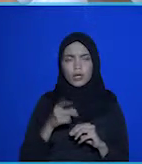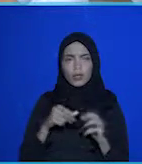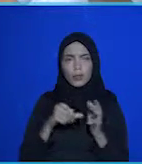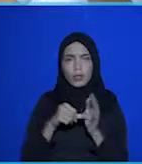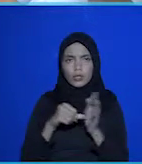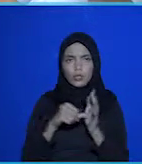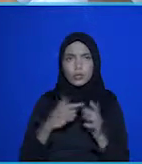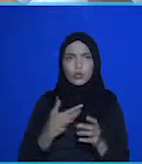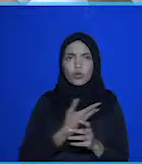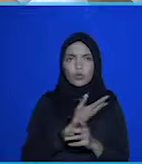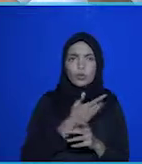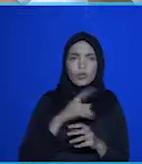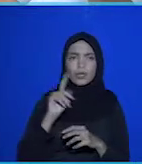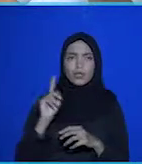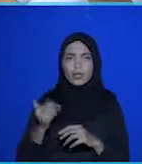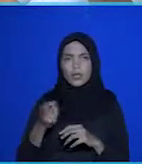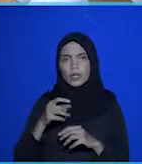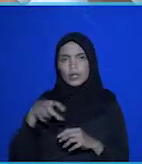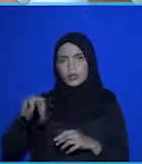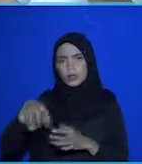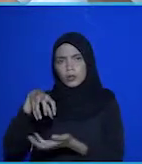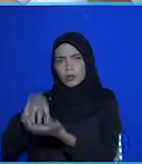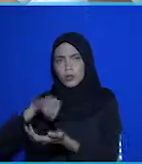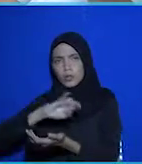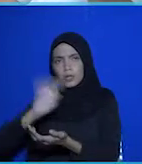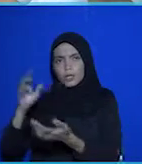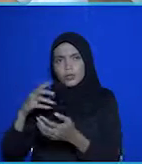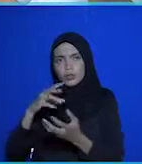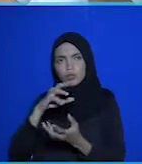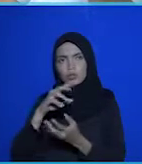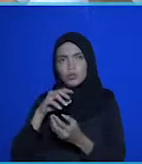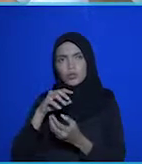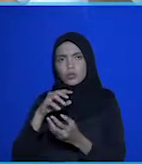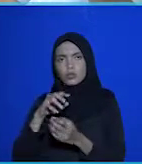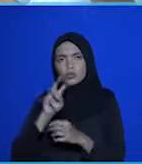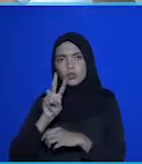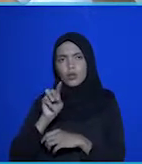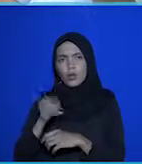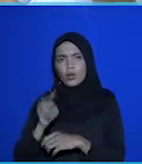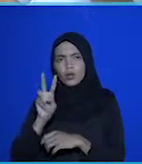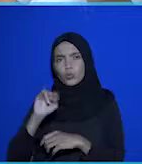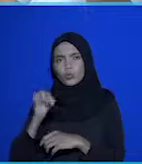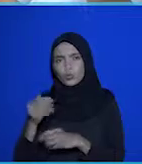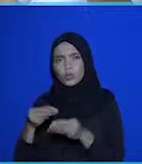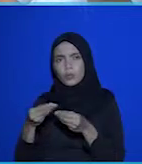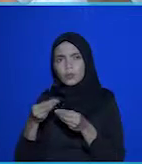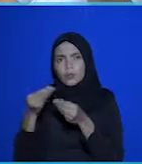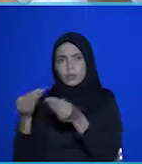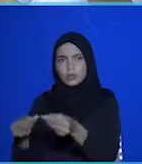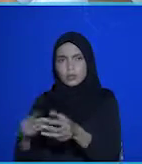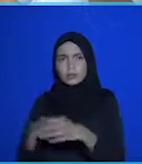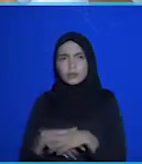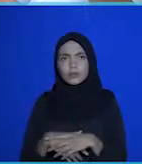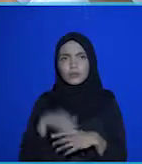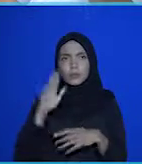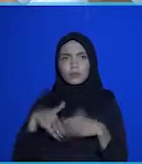luka-luka masing-masing mendapatkan 2 juta ya. Dan ini masih tengah proses untuk lebih